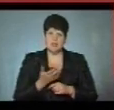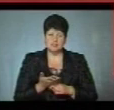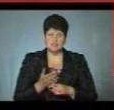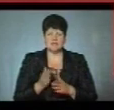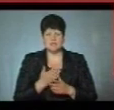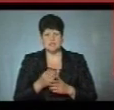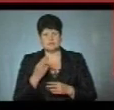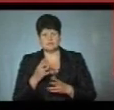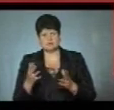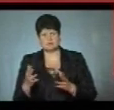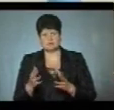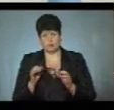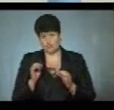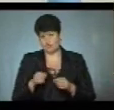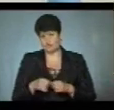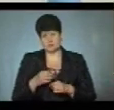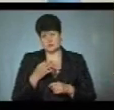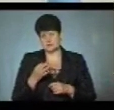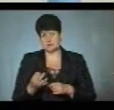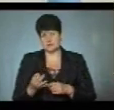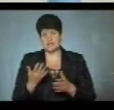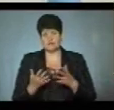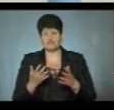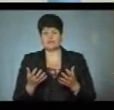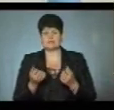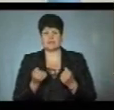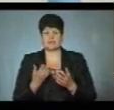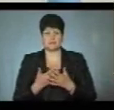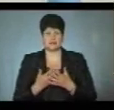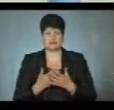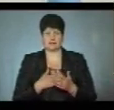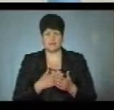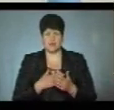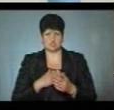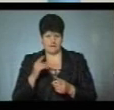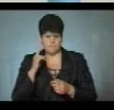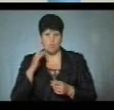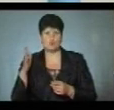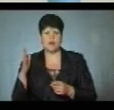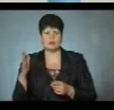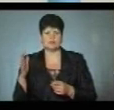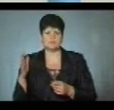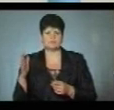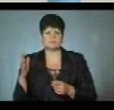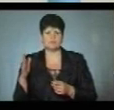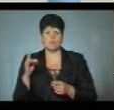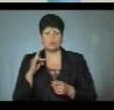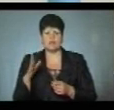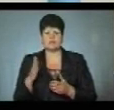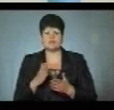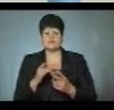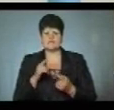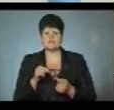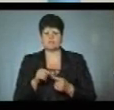які переважають? Звичайно, що можемо назвати їх. Якщо взяти наших популярних, популярність визначаємо по тому,